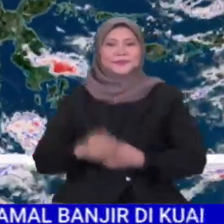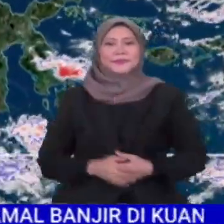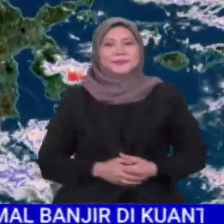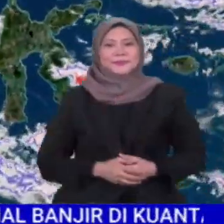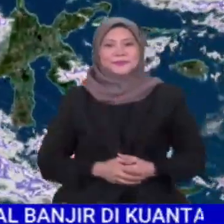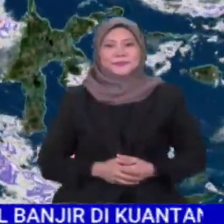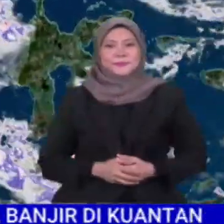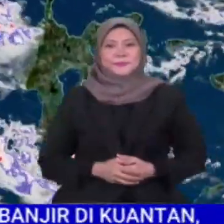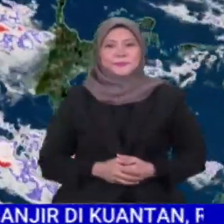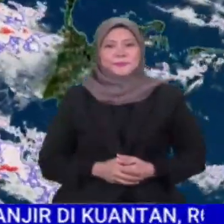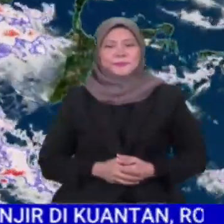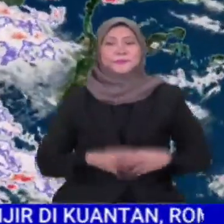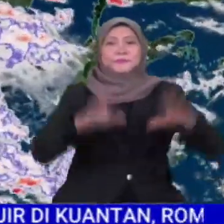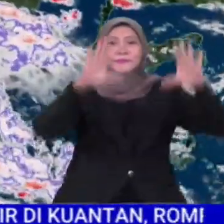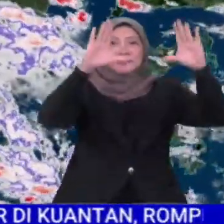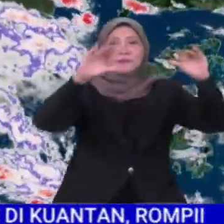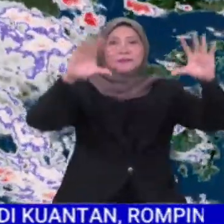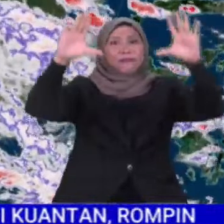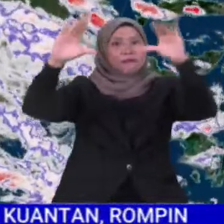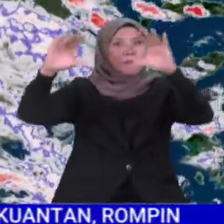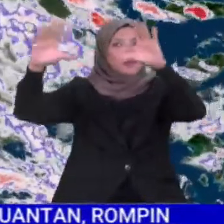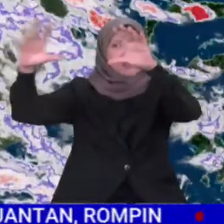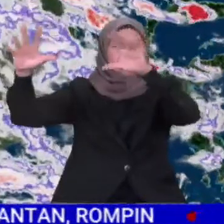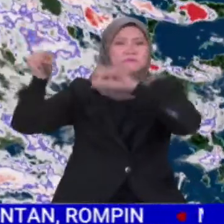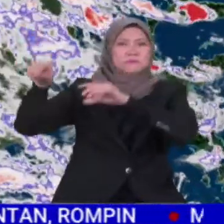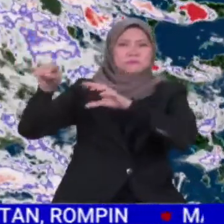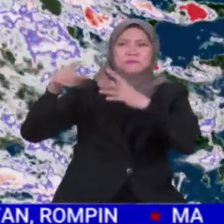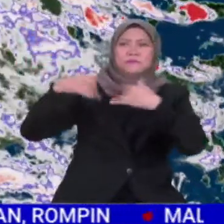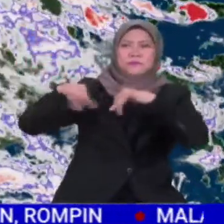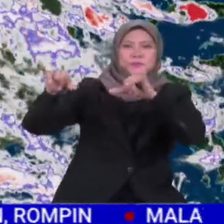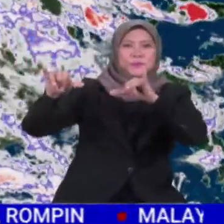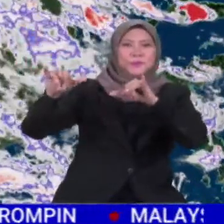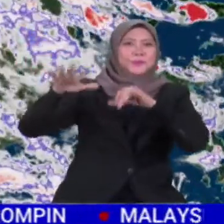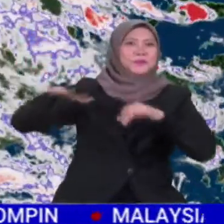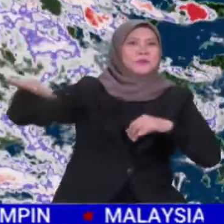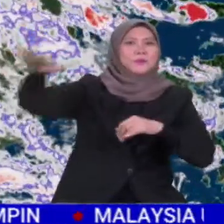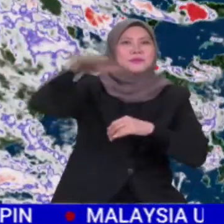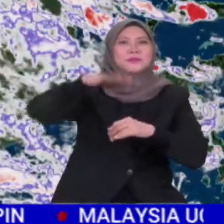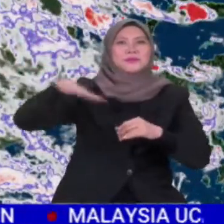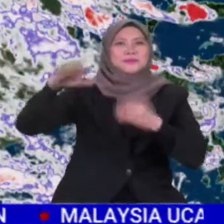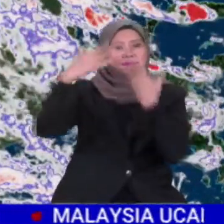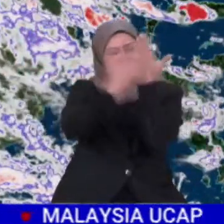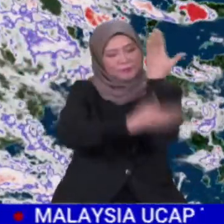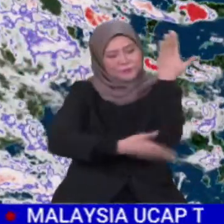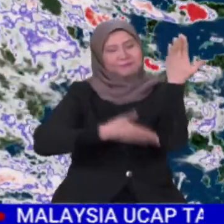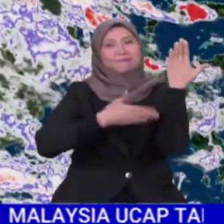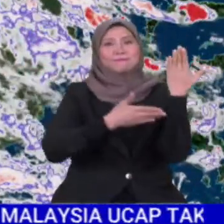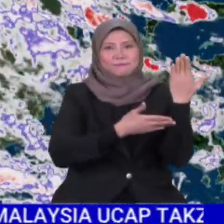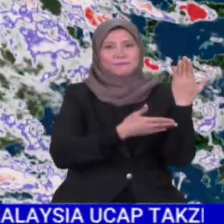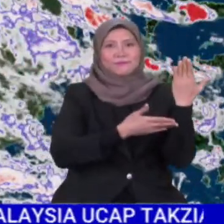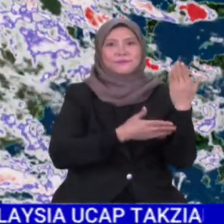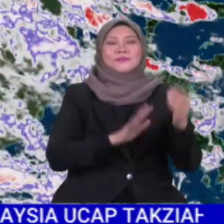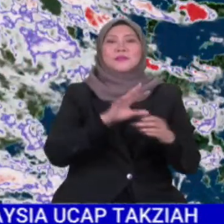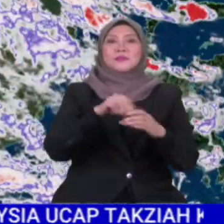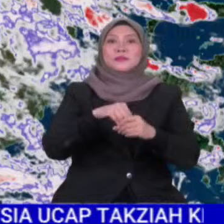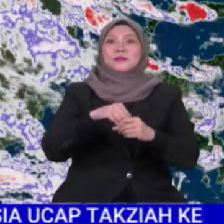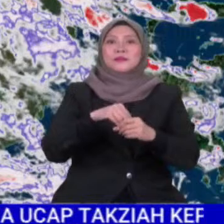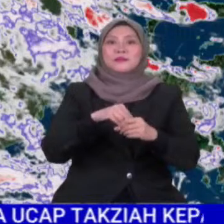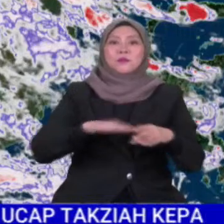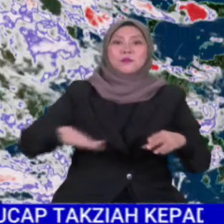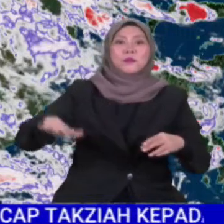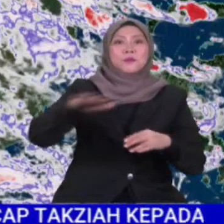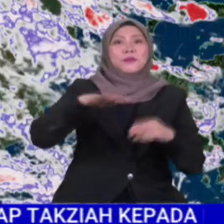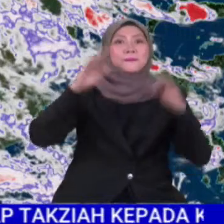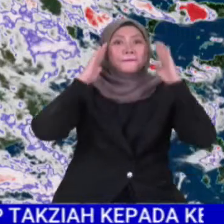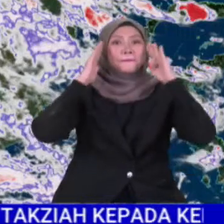satelit. Dilihat kelompok awan aktif kini masih lagi sedang berada di sekitar semenanjung Malaysia, meliputi di hampir